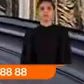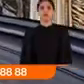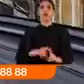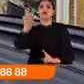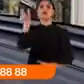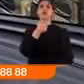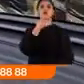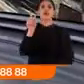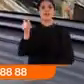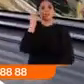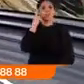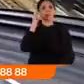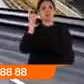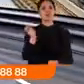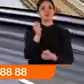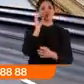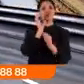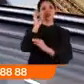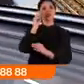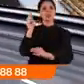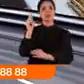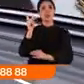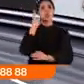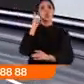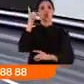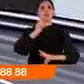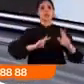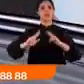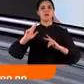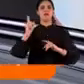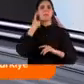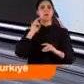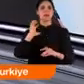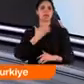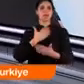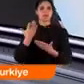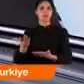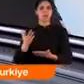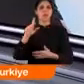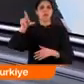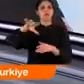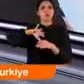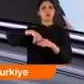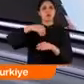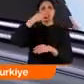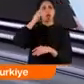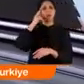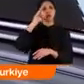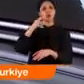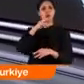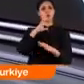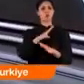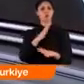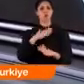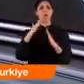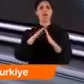Turgut Toplusoy tanınmış bir iş insanı. Ünlü bir giyim markasının sahibi. O da bugünlerde soyulduğu haberiyle gündemde. Evindeki